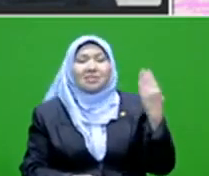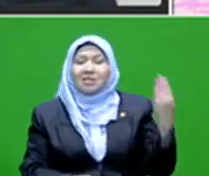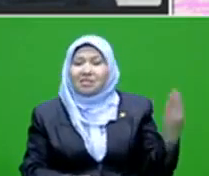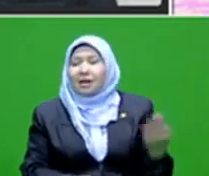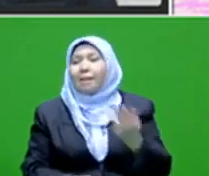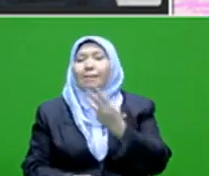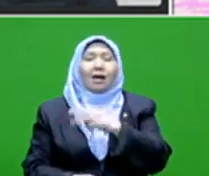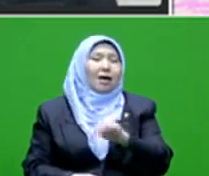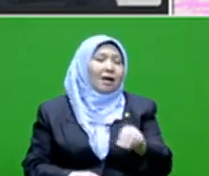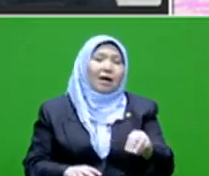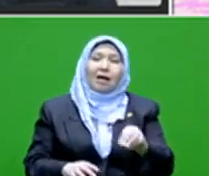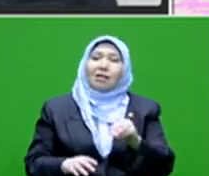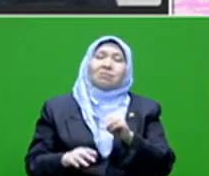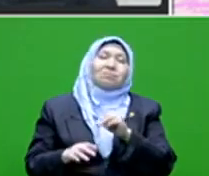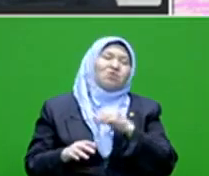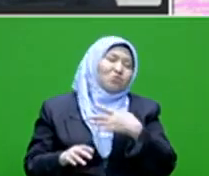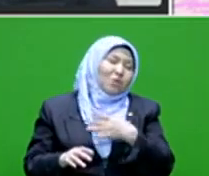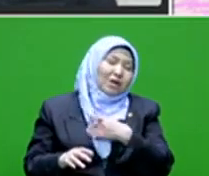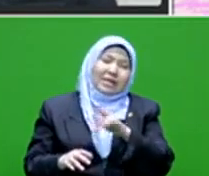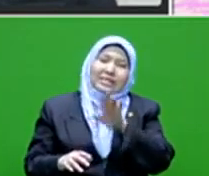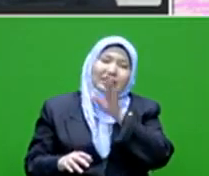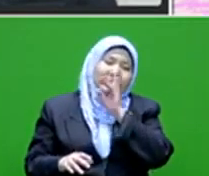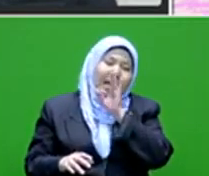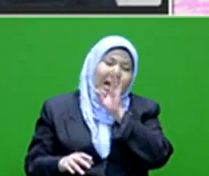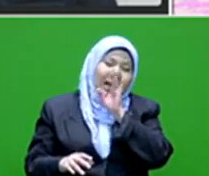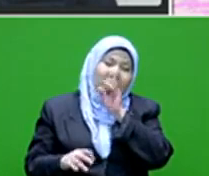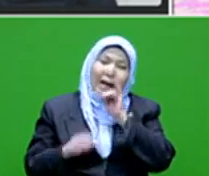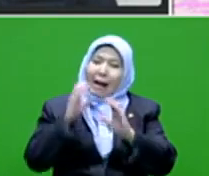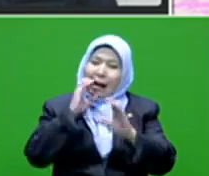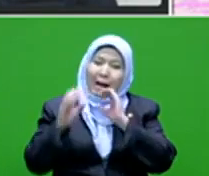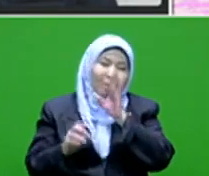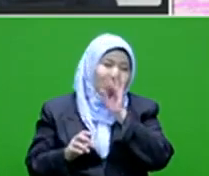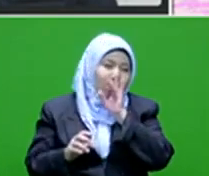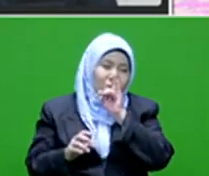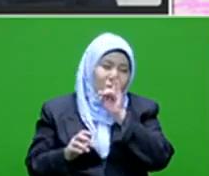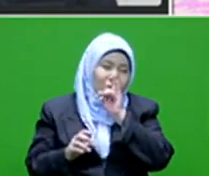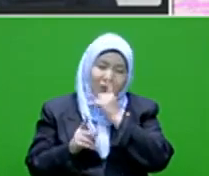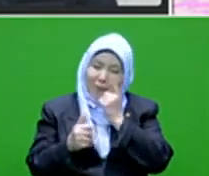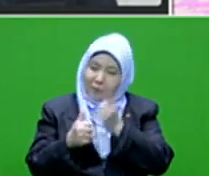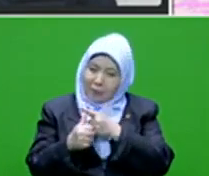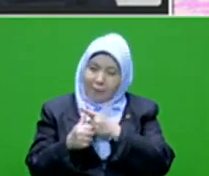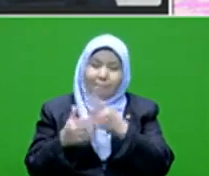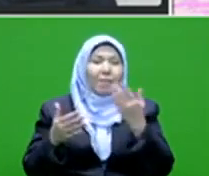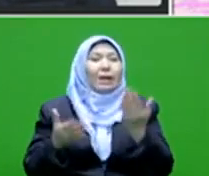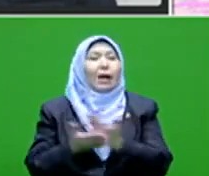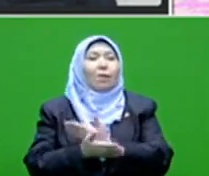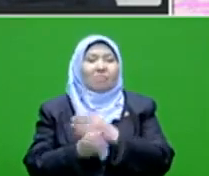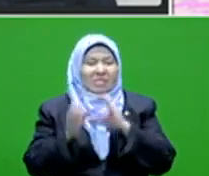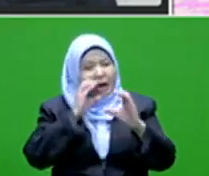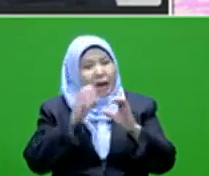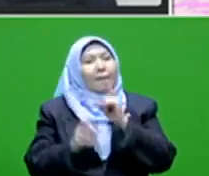depa akan cenderung bercakap bohong terlebih dahulu kepada mak bapak depa sebelum depa cakap betul. Ha.